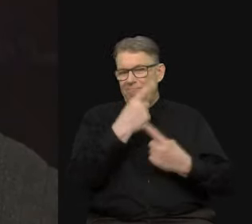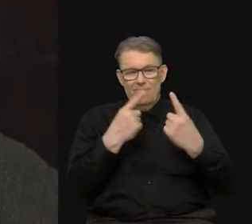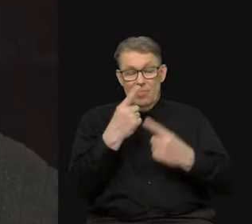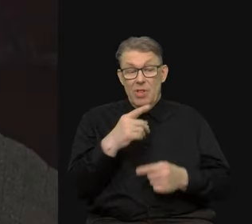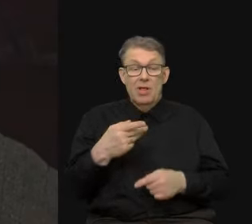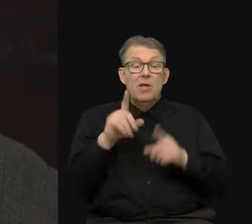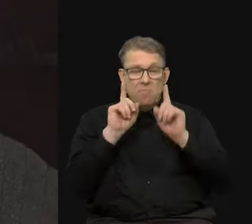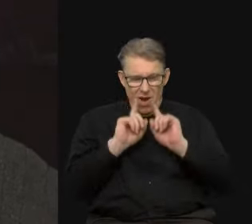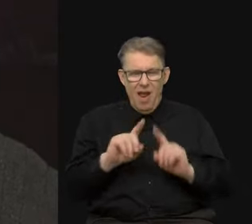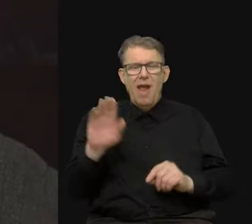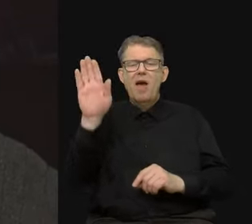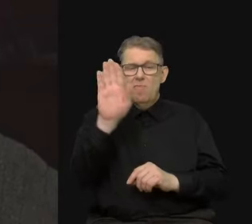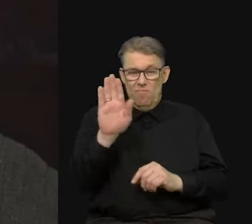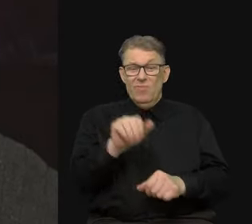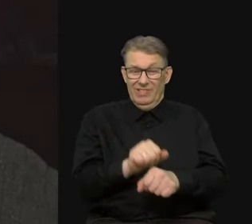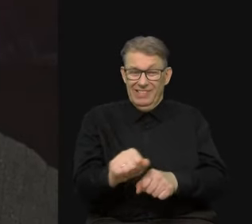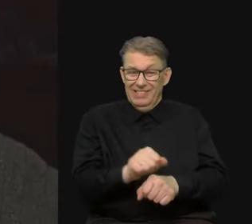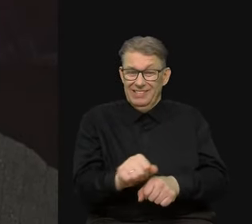naprawdę istnieje.